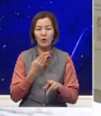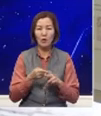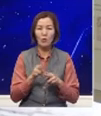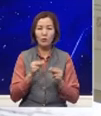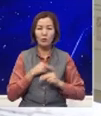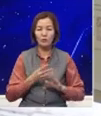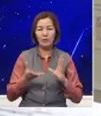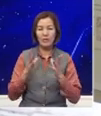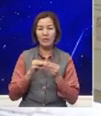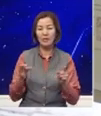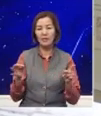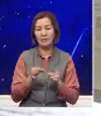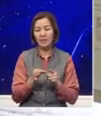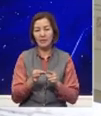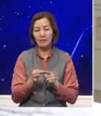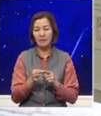негізгі мақсаты